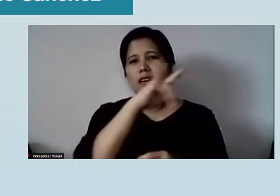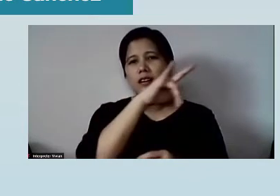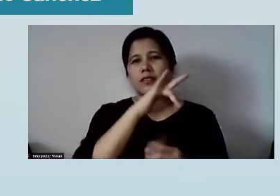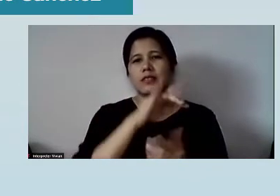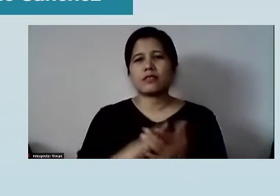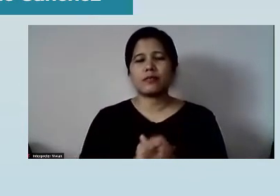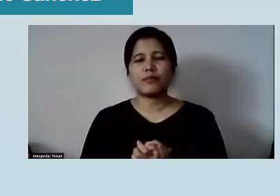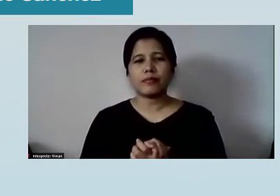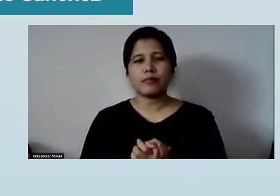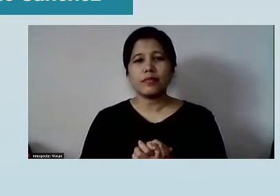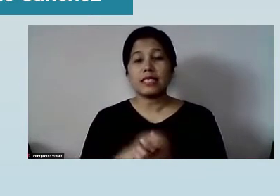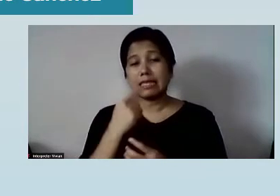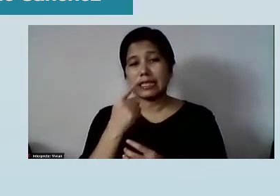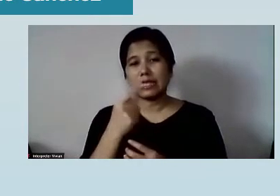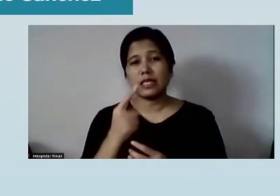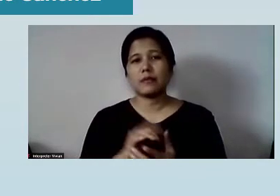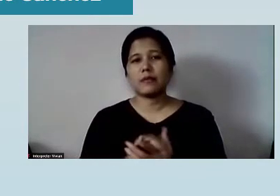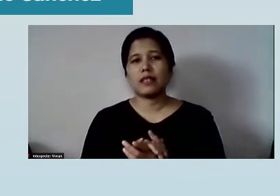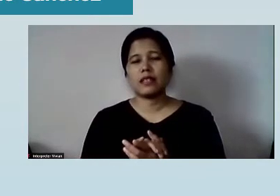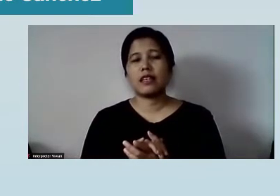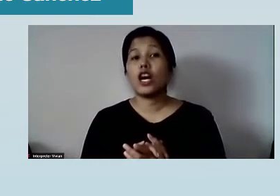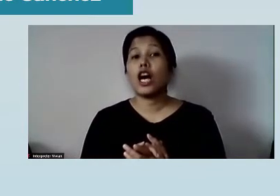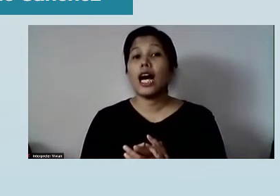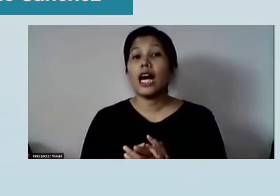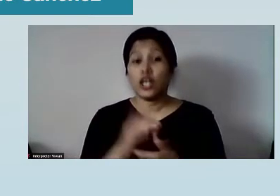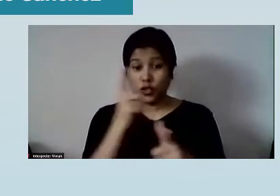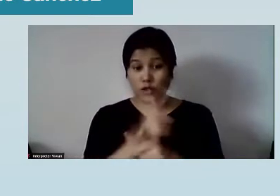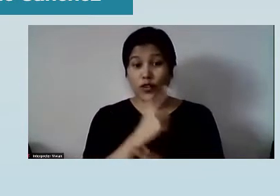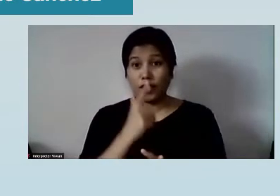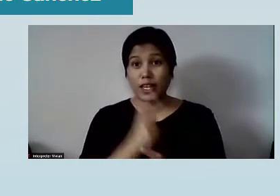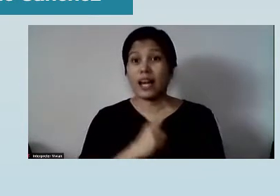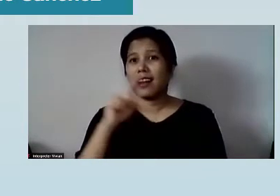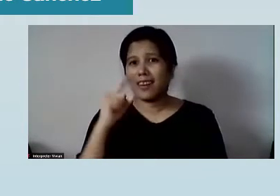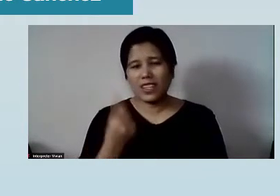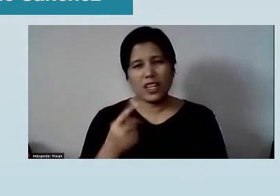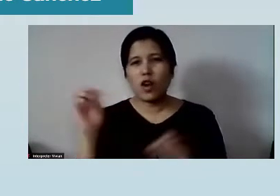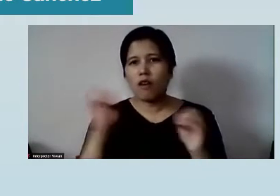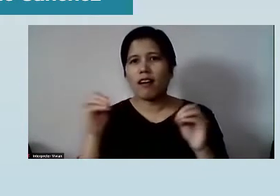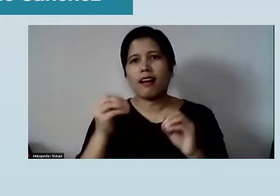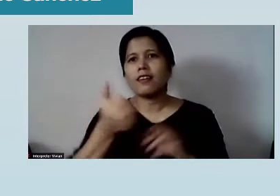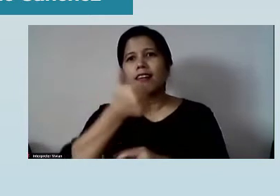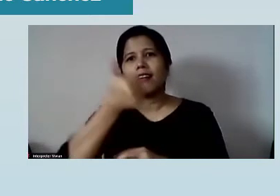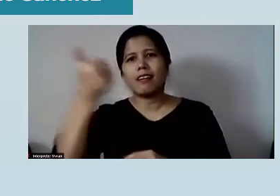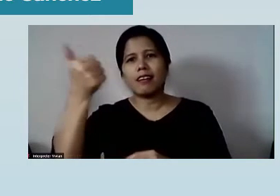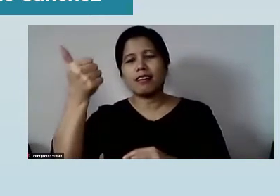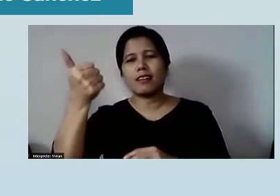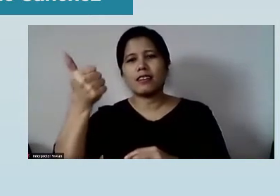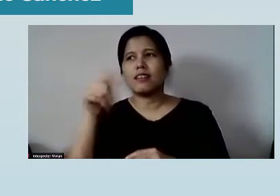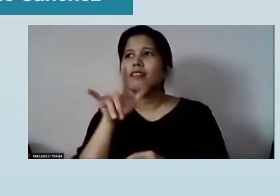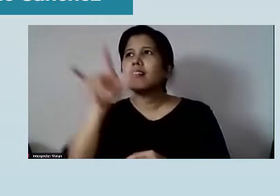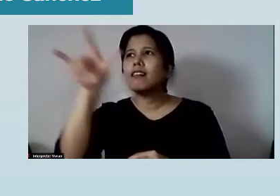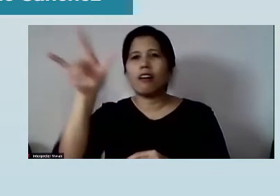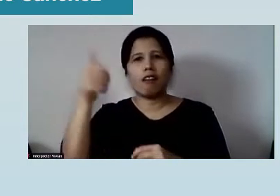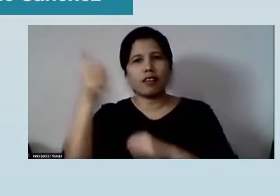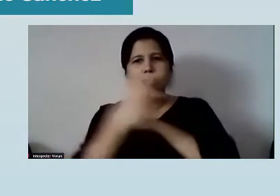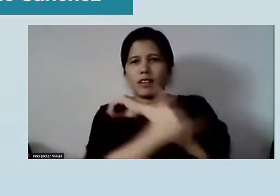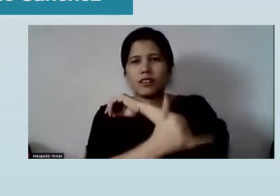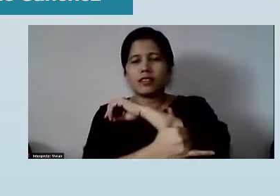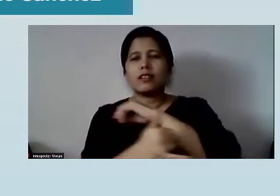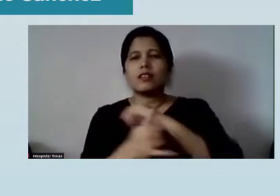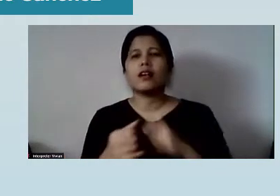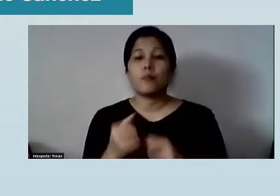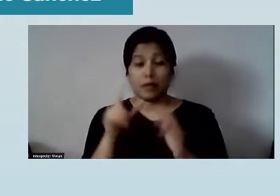Ang sinasabi po natin dito ha, basta domestic destinations lang, wala po yung mga overseas, no? Kasi ang batas na ito